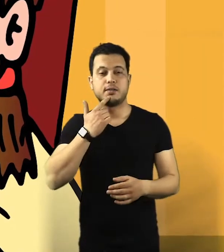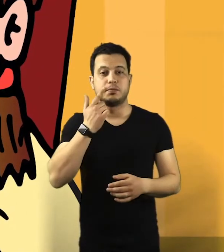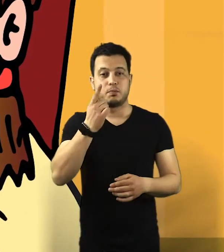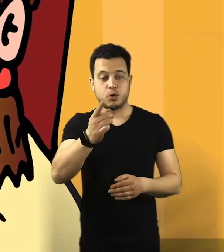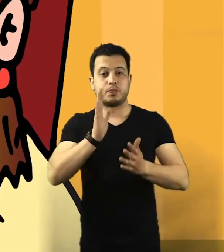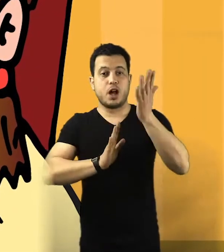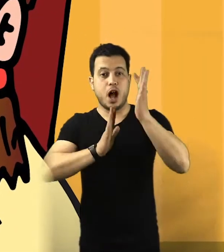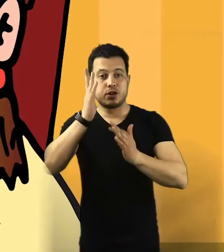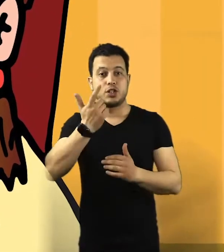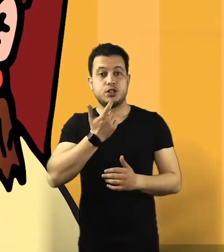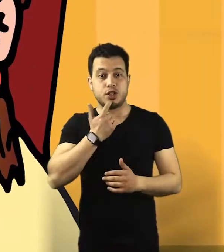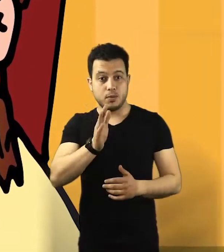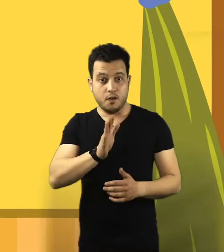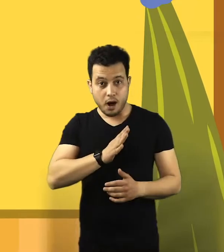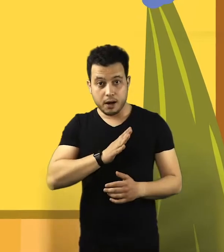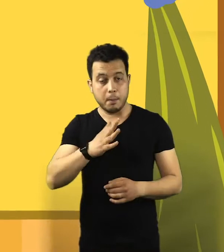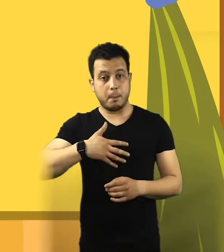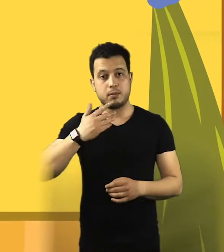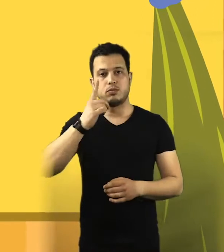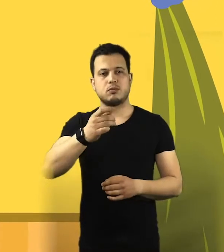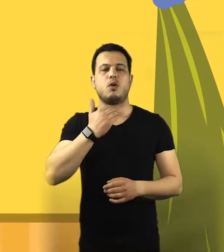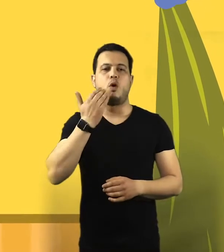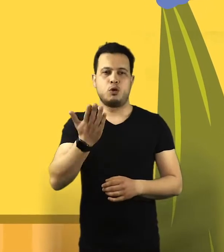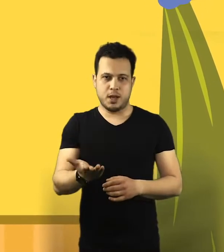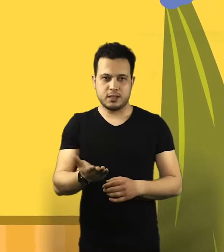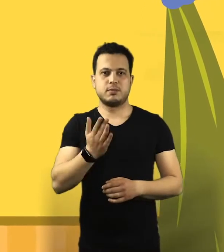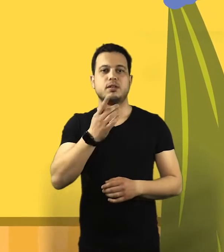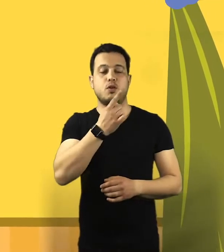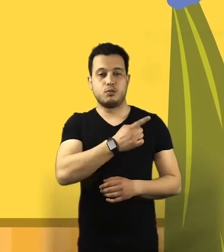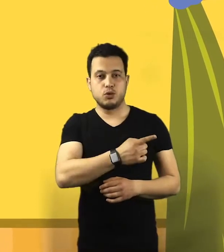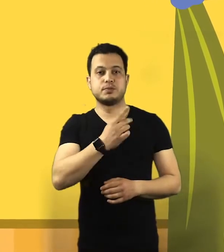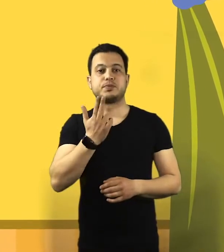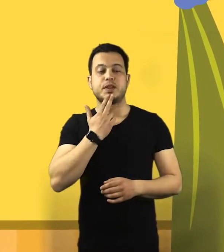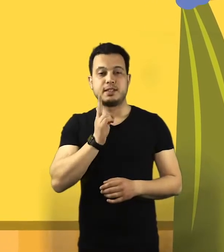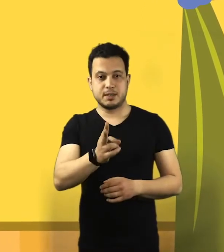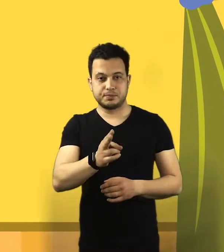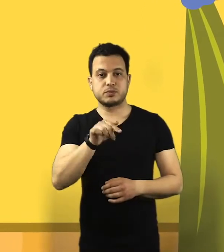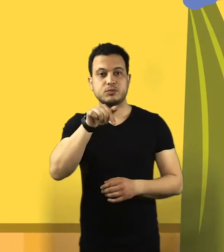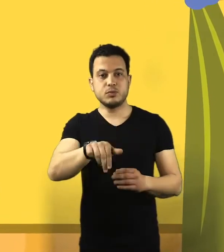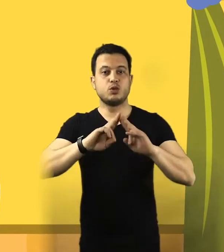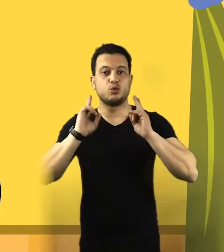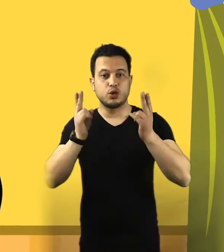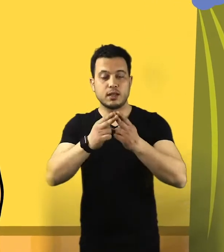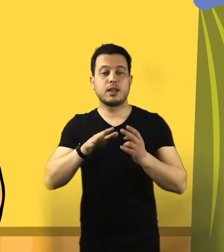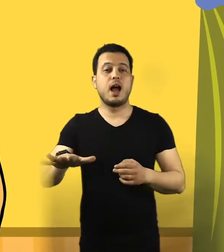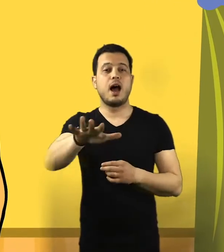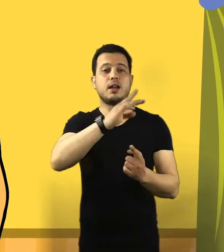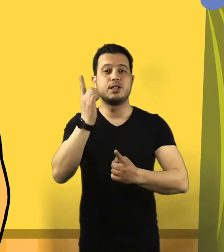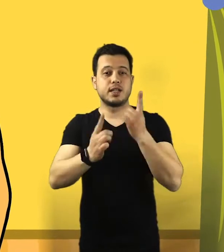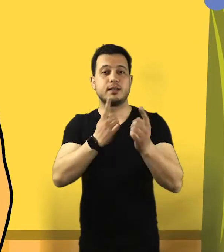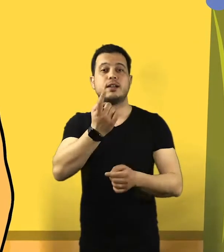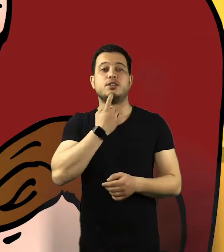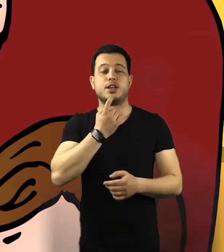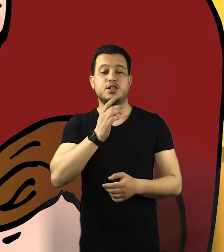ağaçların da yaşı varmış Olmaz mı hiç kızım? Bu dünyadaki her şeyin bir yaşı vardır